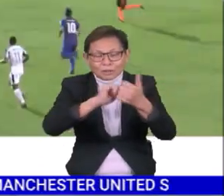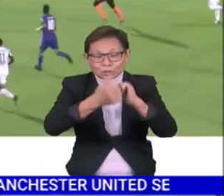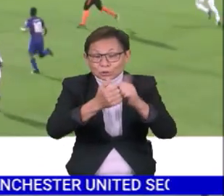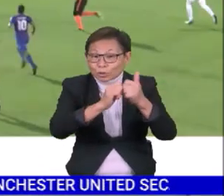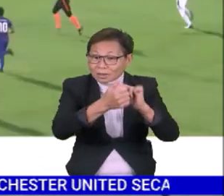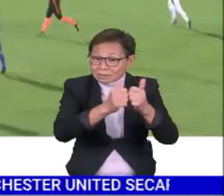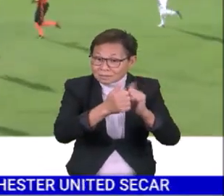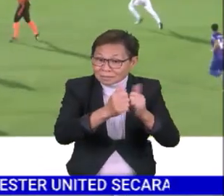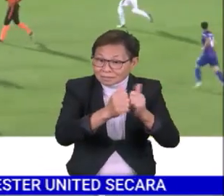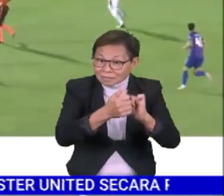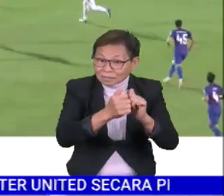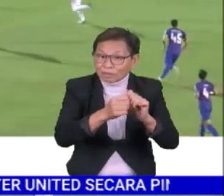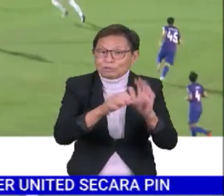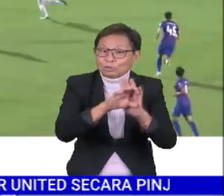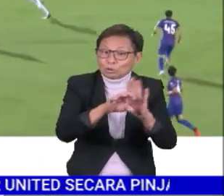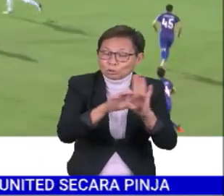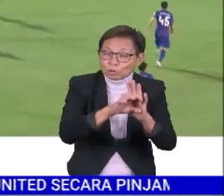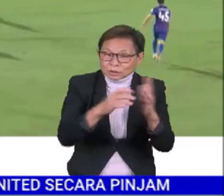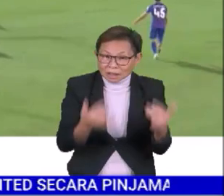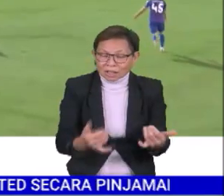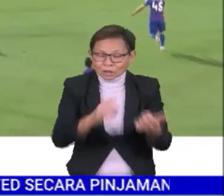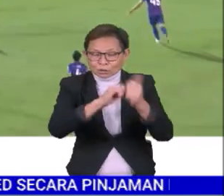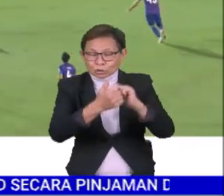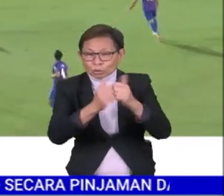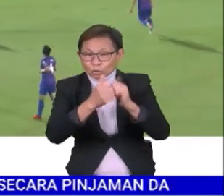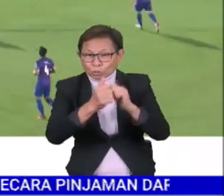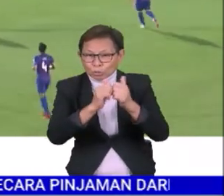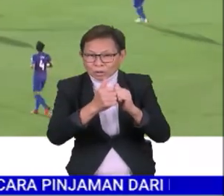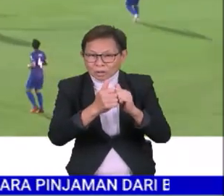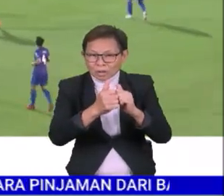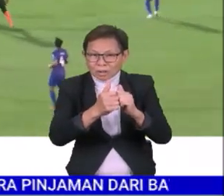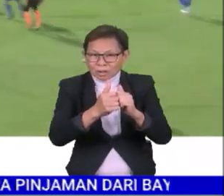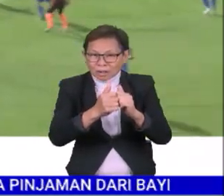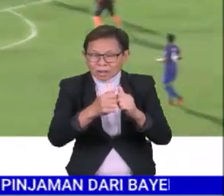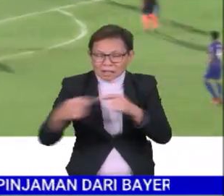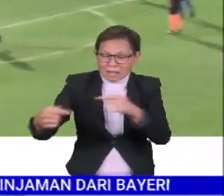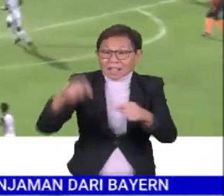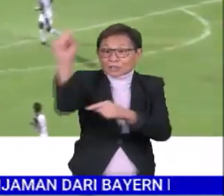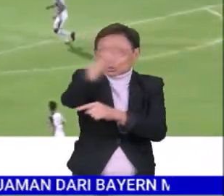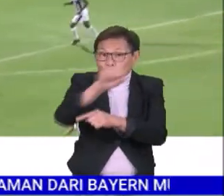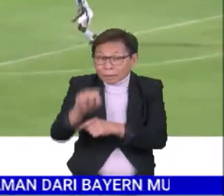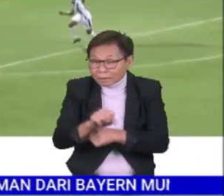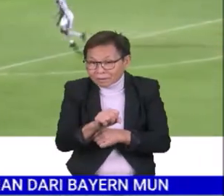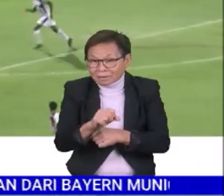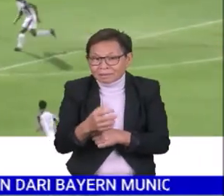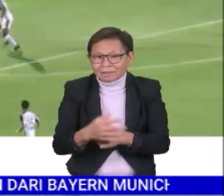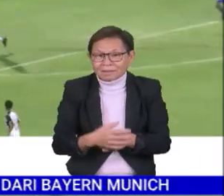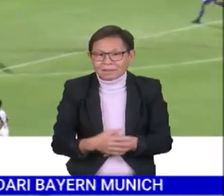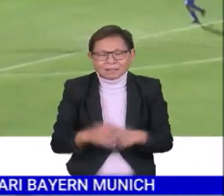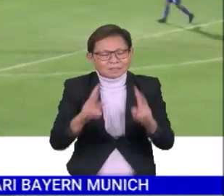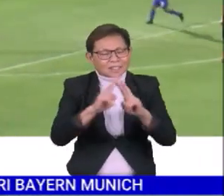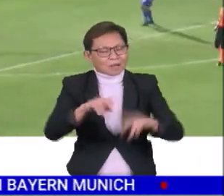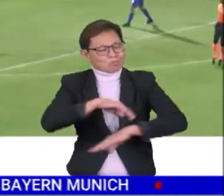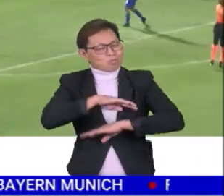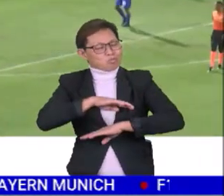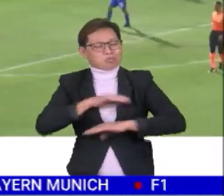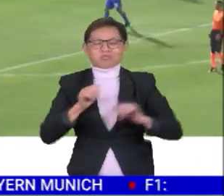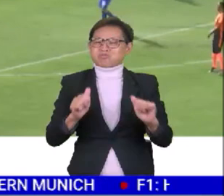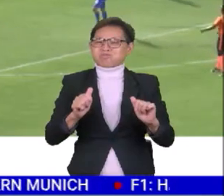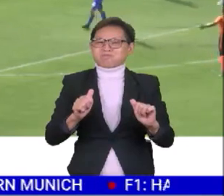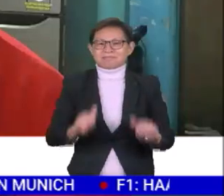sukan, contohnya sekarang ini sukan Liga Super macam-macam. So sangat berpuas hati